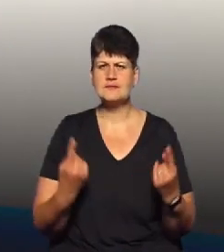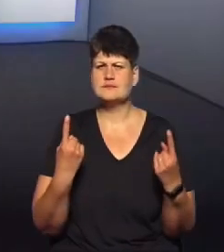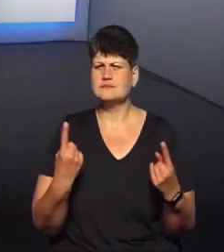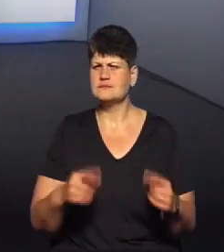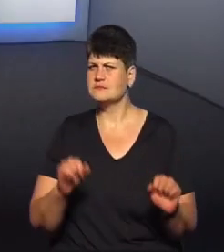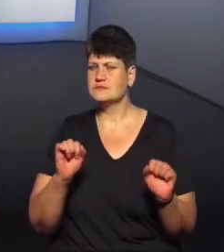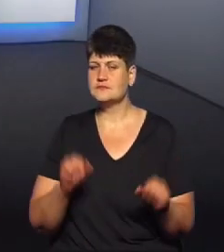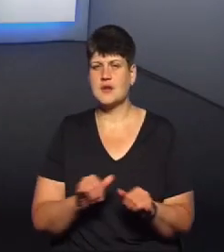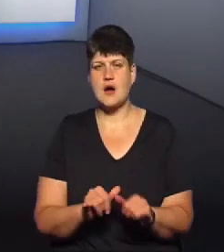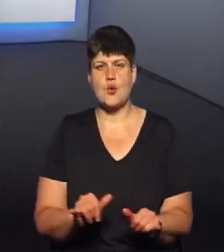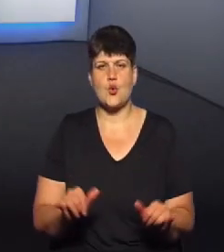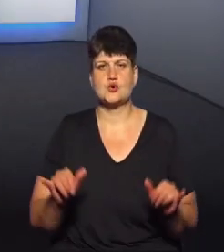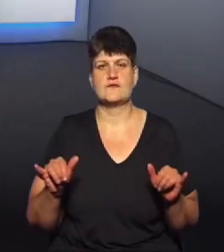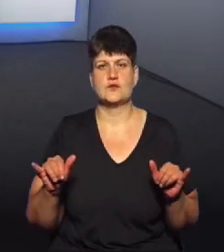розвитку